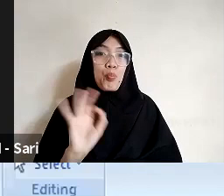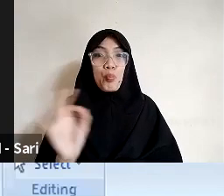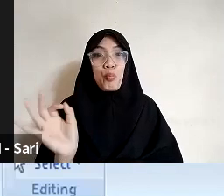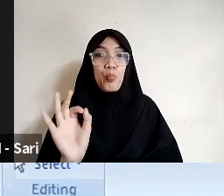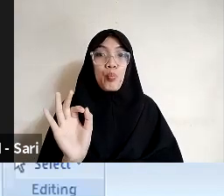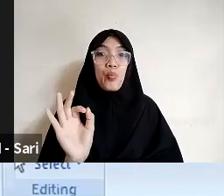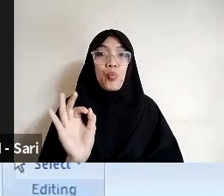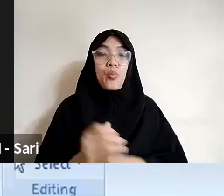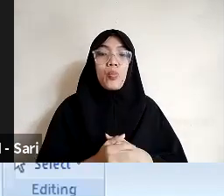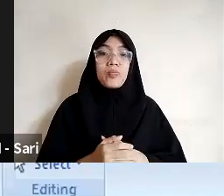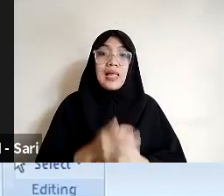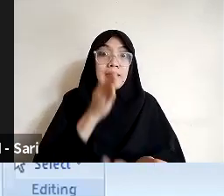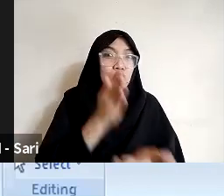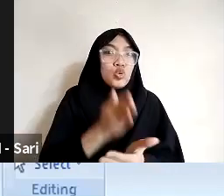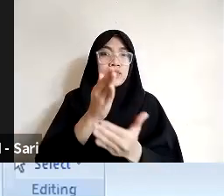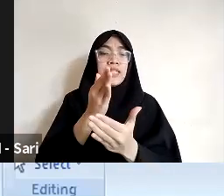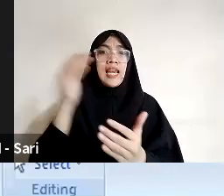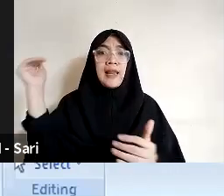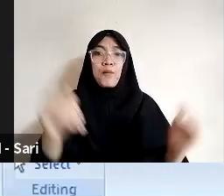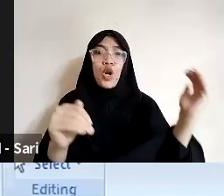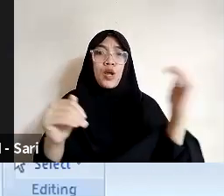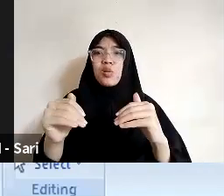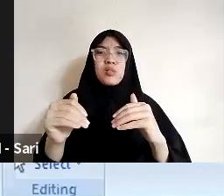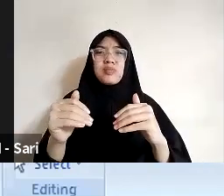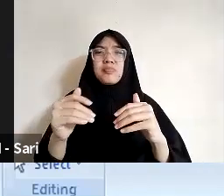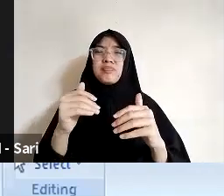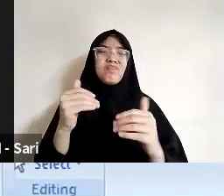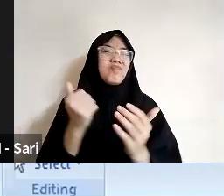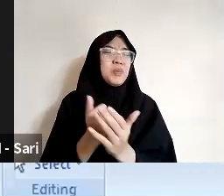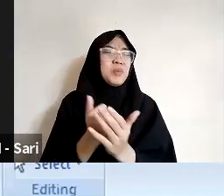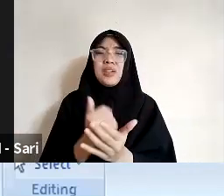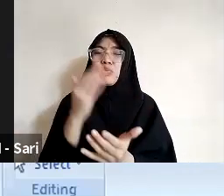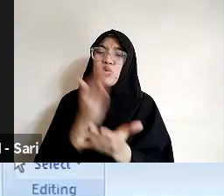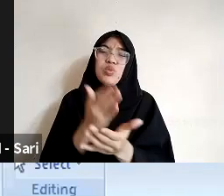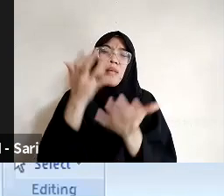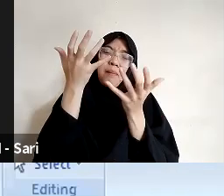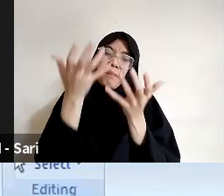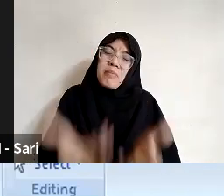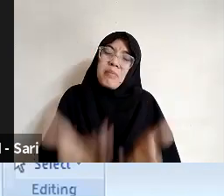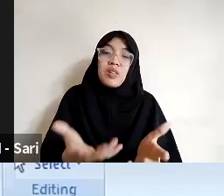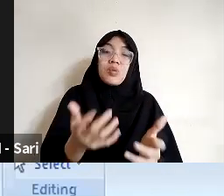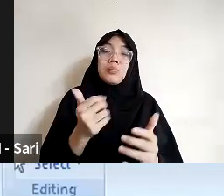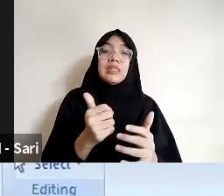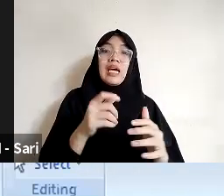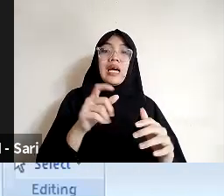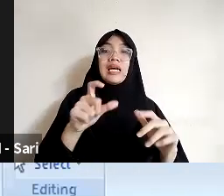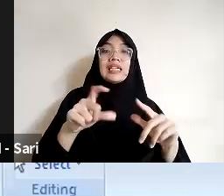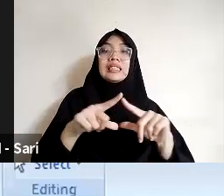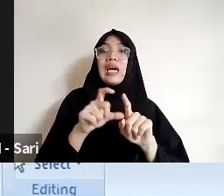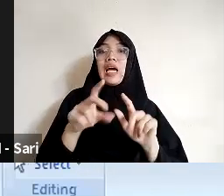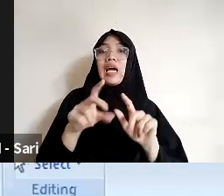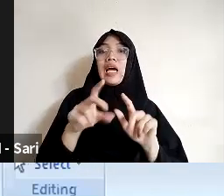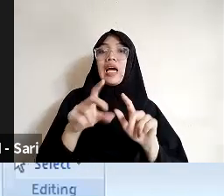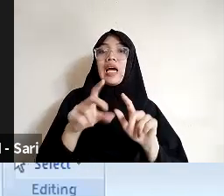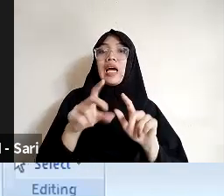dan keputusan untuk impor itu adalah keputusan yang sangat berat untuk kemudian mencukupi cadangan pangan nasional. Nah, dan yang sangat